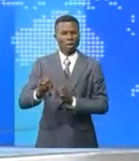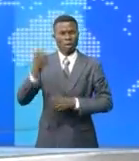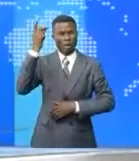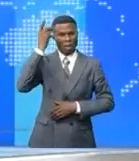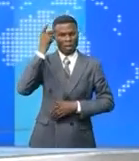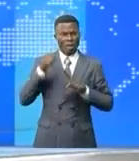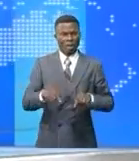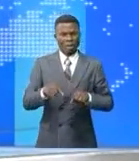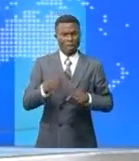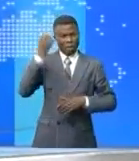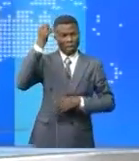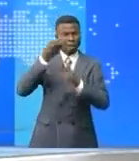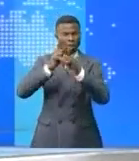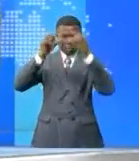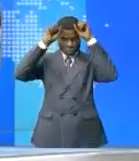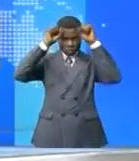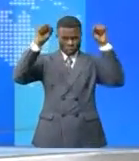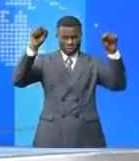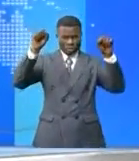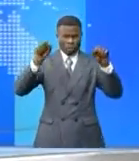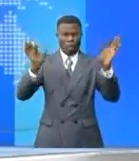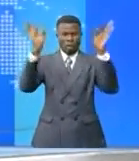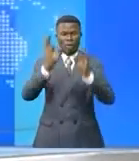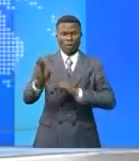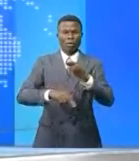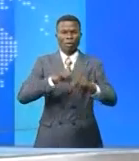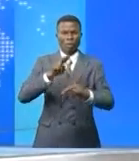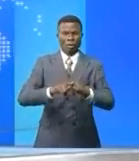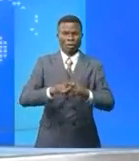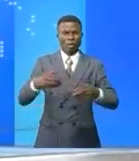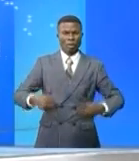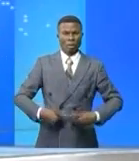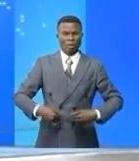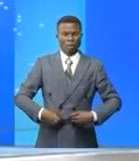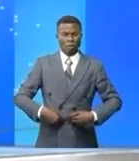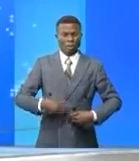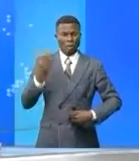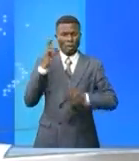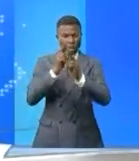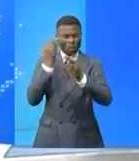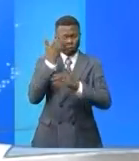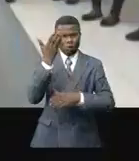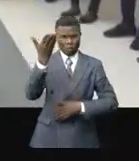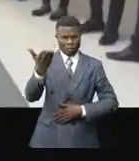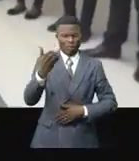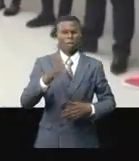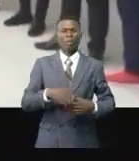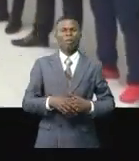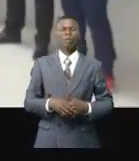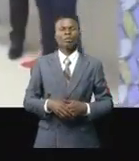Kinshasa, initiative du président du Forum national de la jeunesse Le Point avec Anastasie Doumbou.